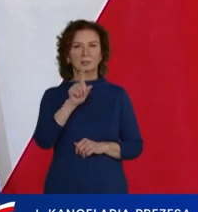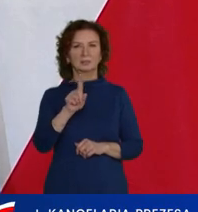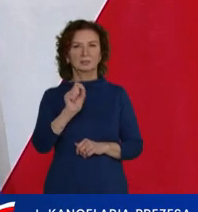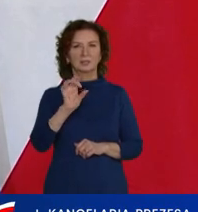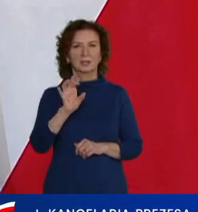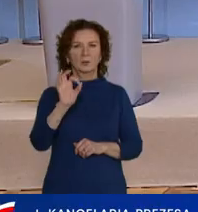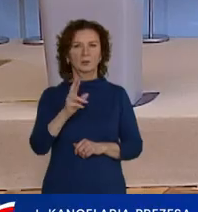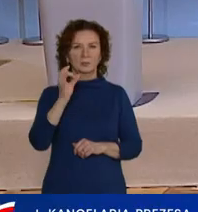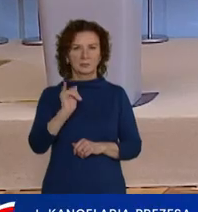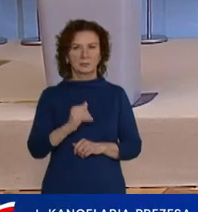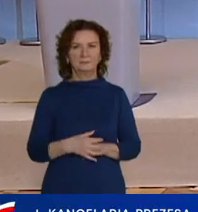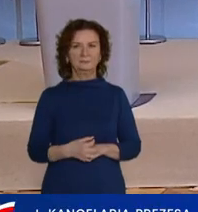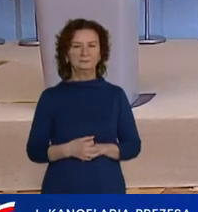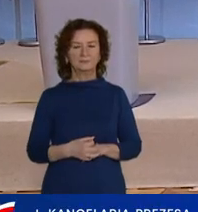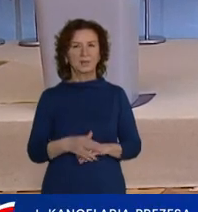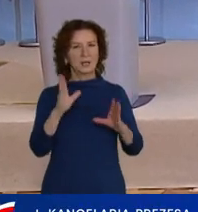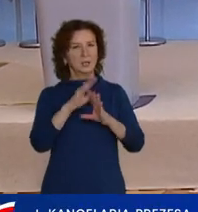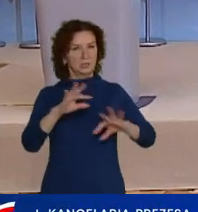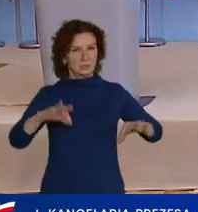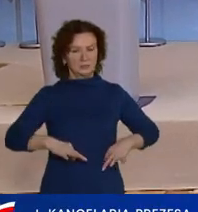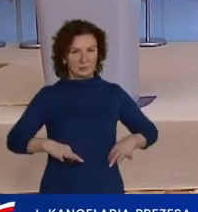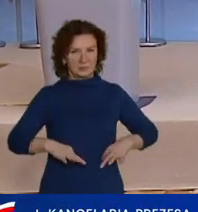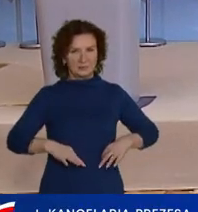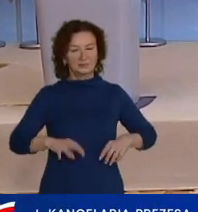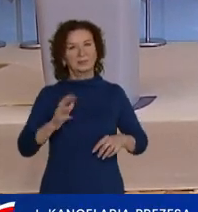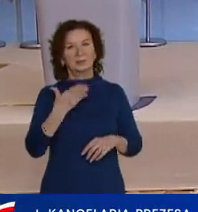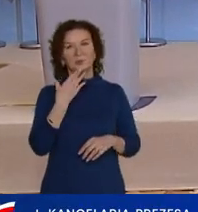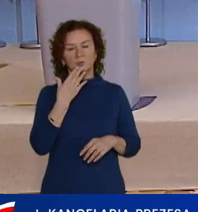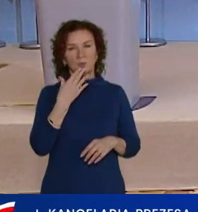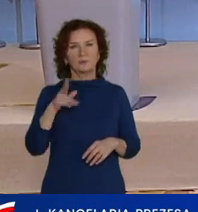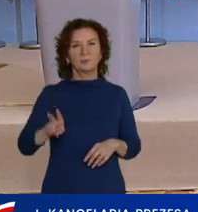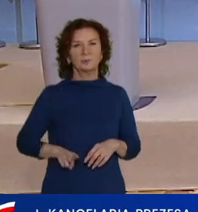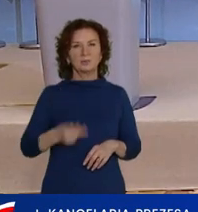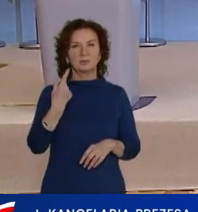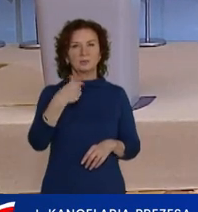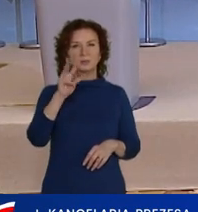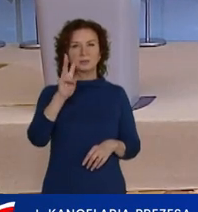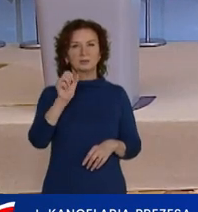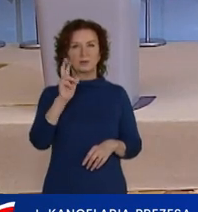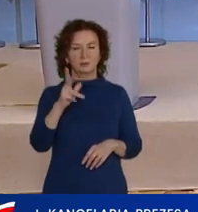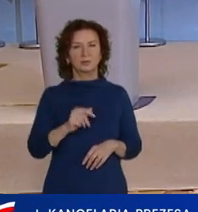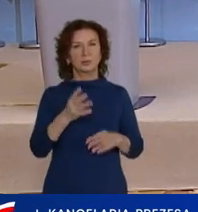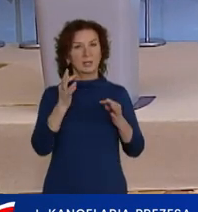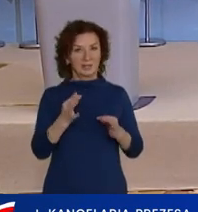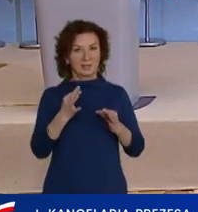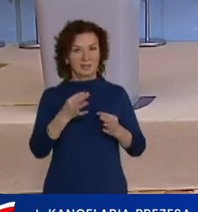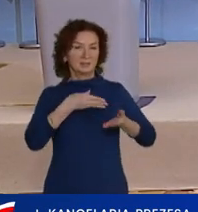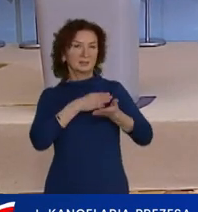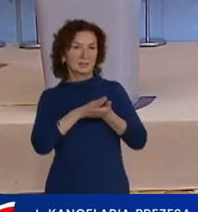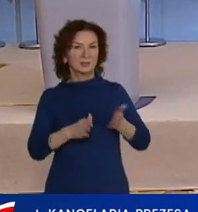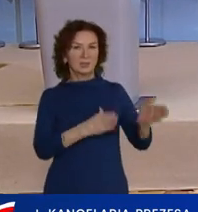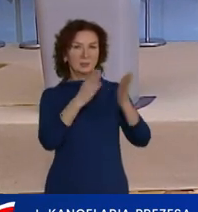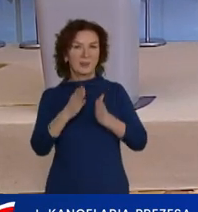Panowie ministrowie, szanowni państwo, tak jak już minister Dworczyk powiedział, rozpoczynamy kolejny etap zapisów